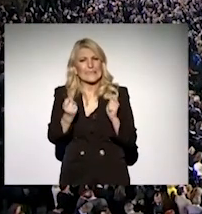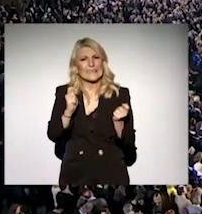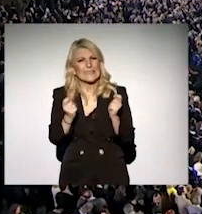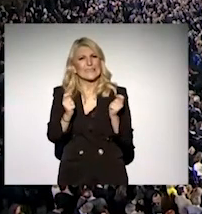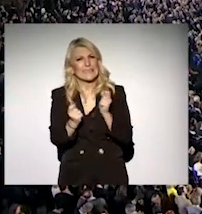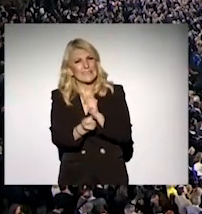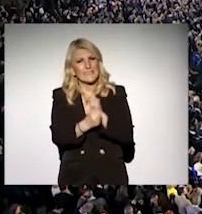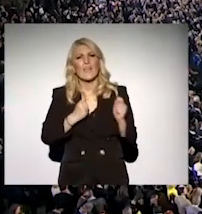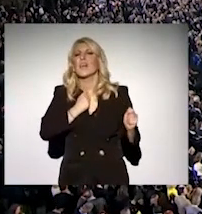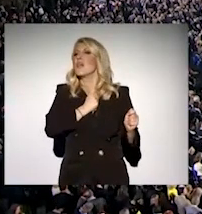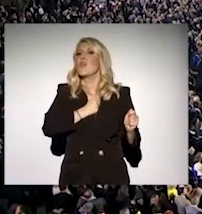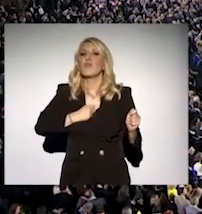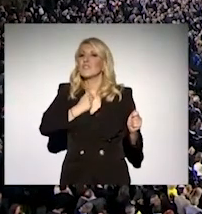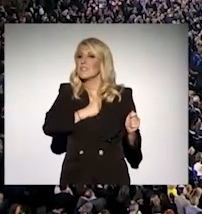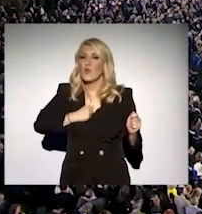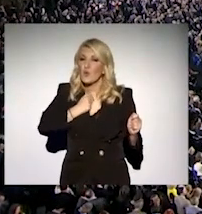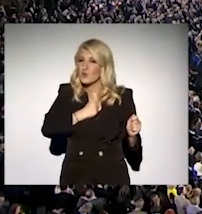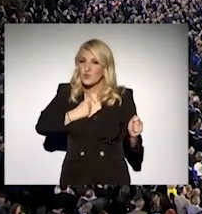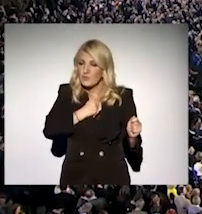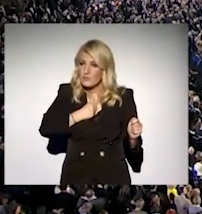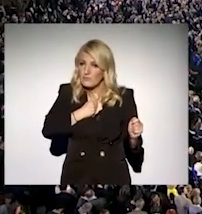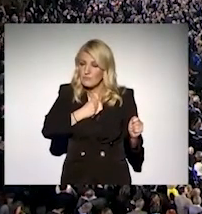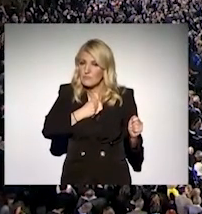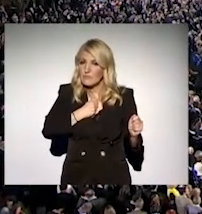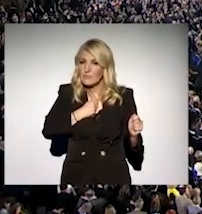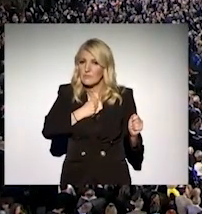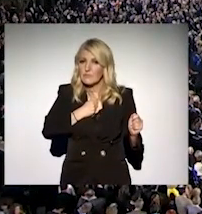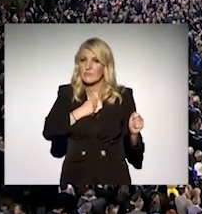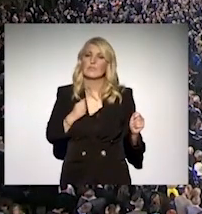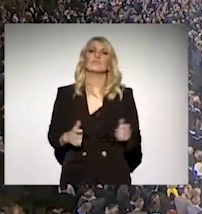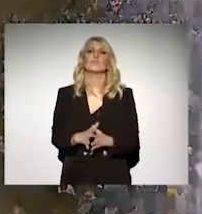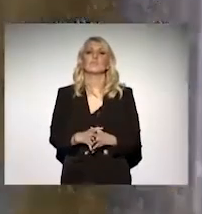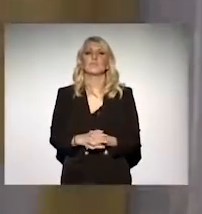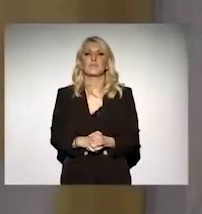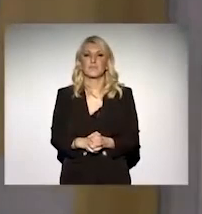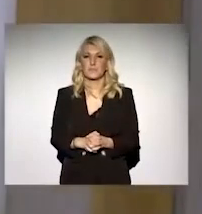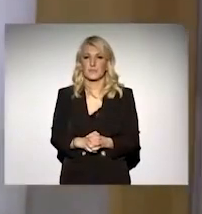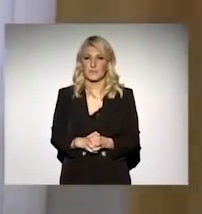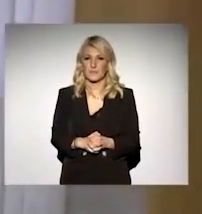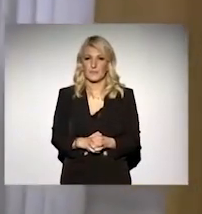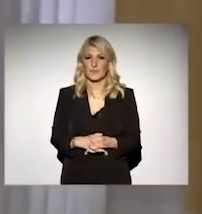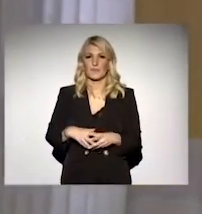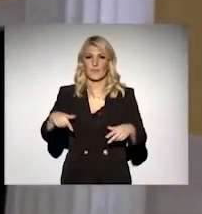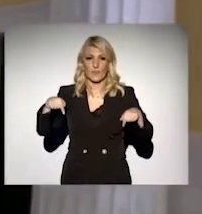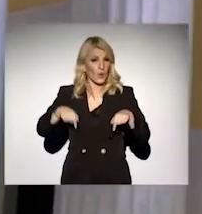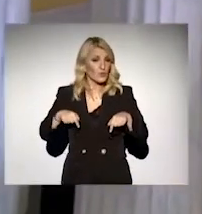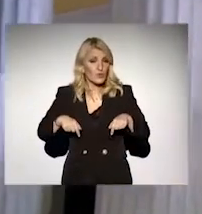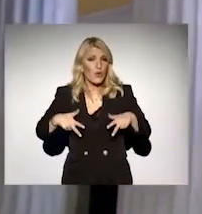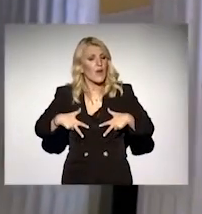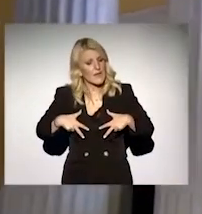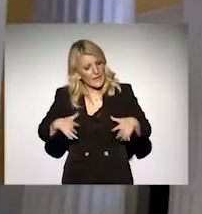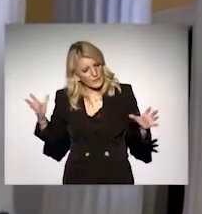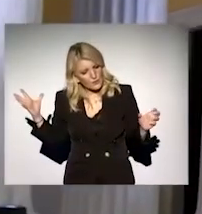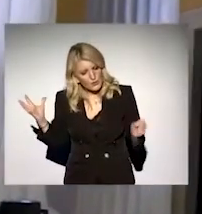πρότασης και μετά με βάση την όποια πλειοψηφία δημιουργηθεί να προχωρήσουμε στη σύσταση της